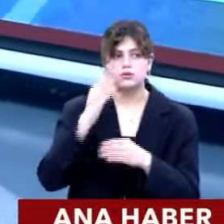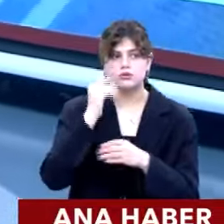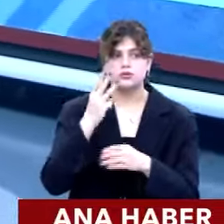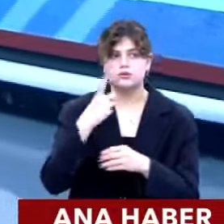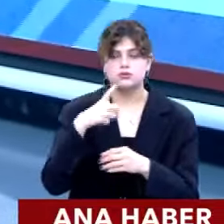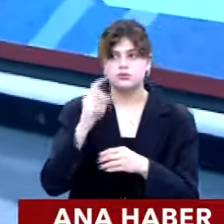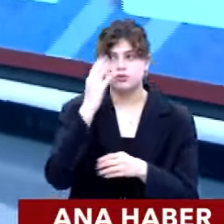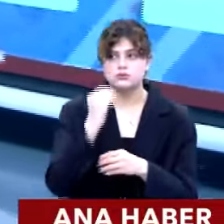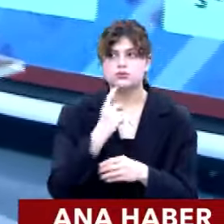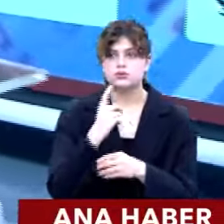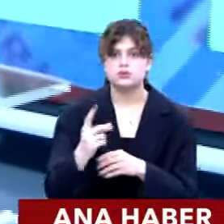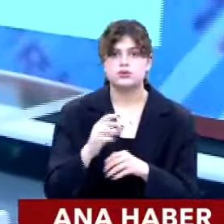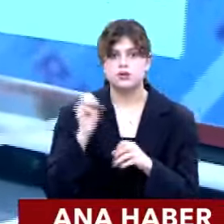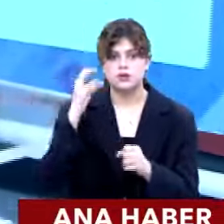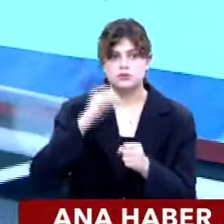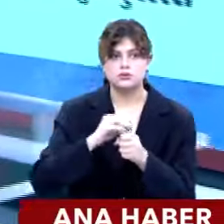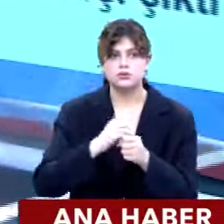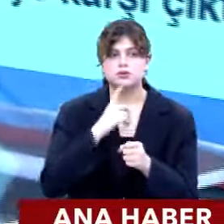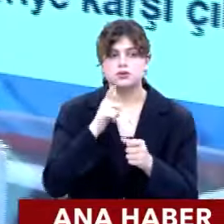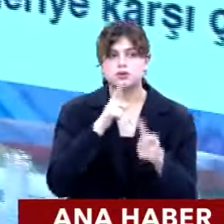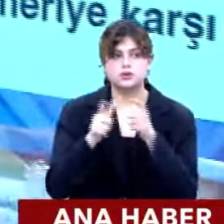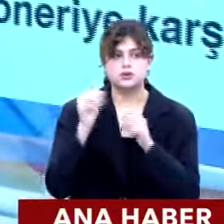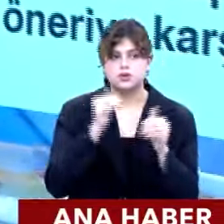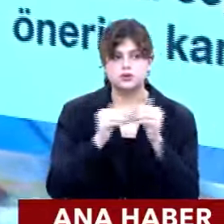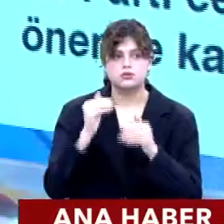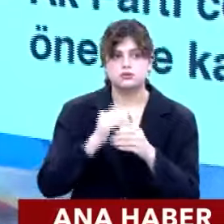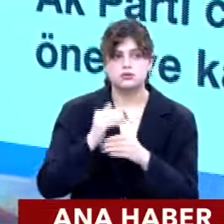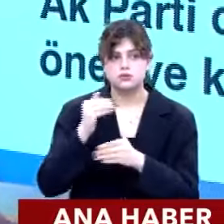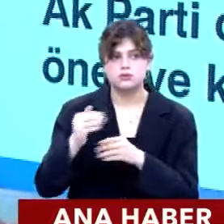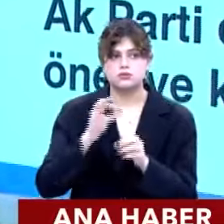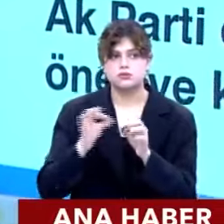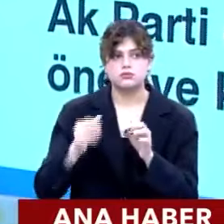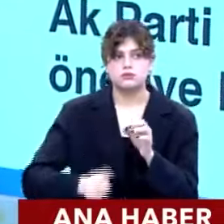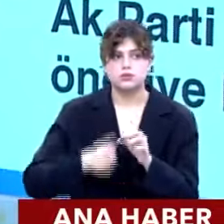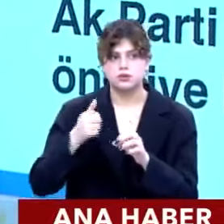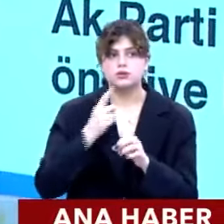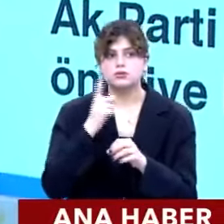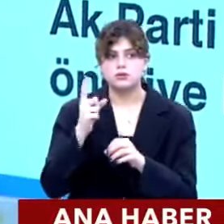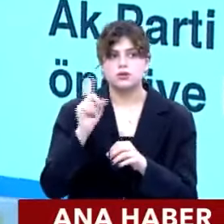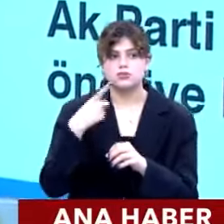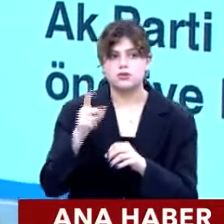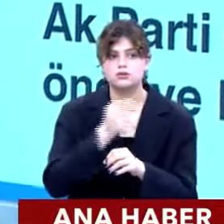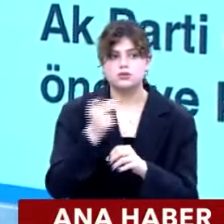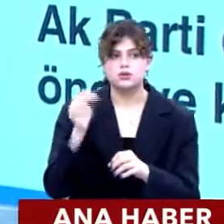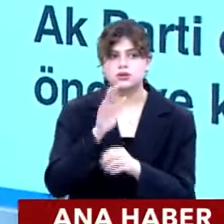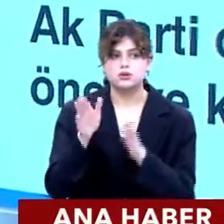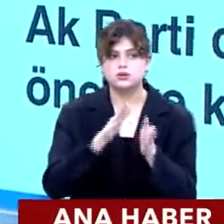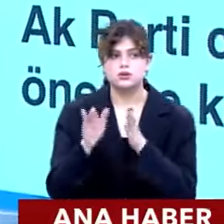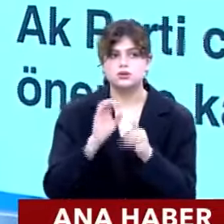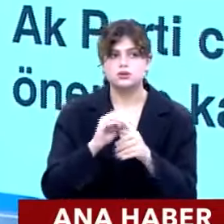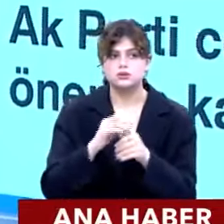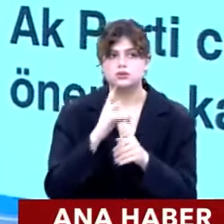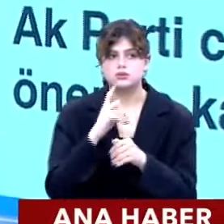harcının 3000 lira olmasını önerdi. AK Parti'den bir itiraz geldi. Ardından Hazine Bakanlığı 1 ila 1750 lira arasında